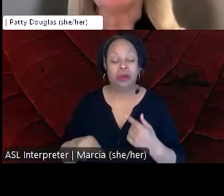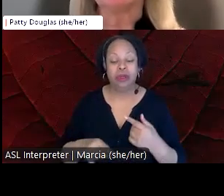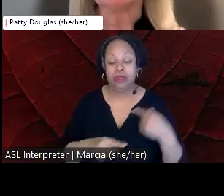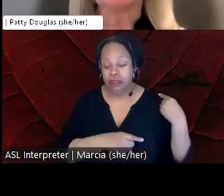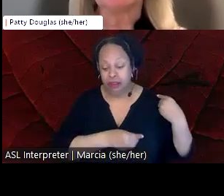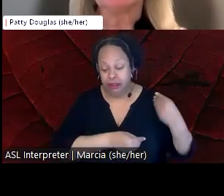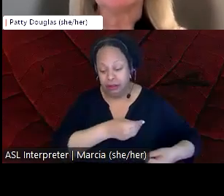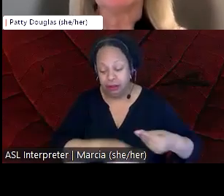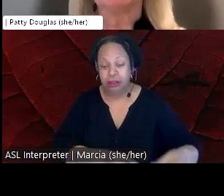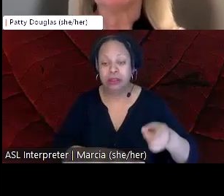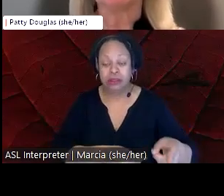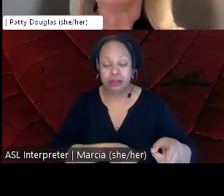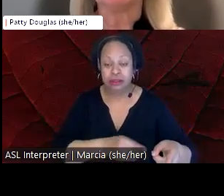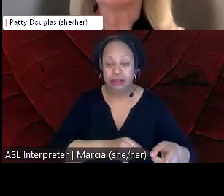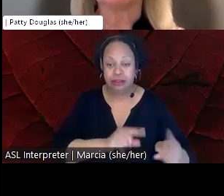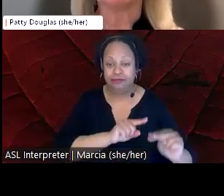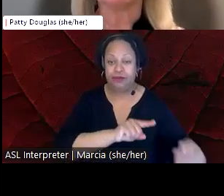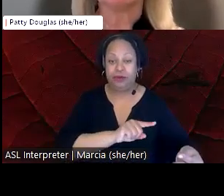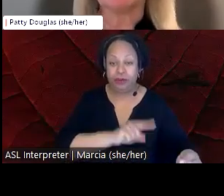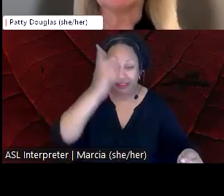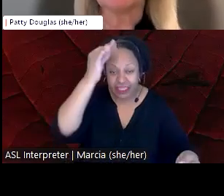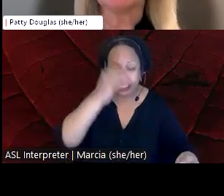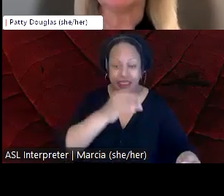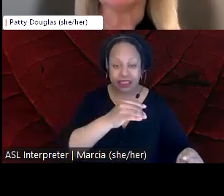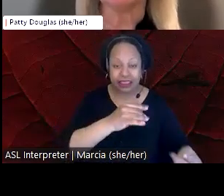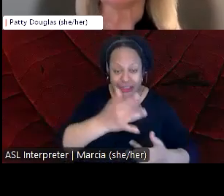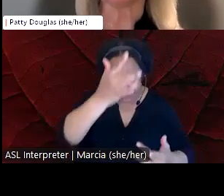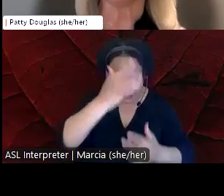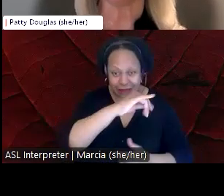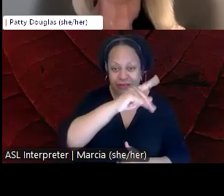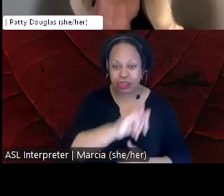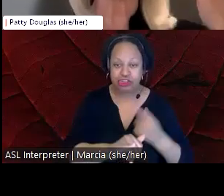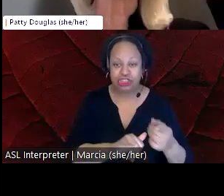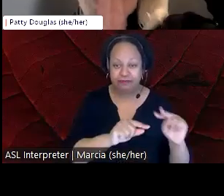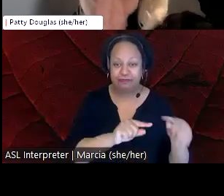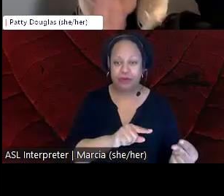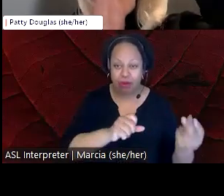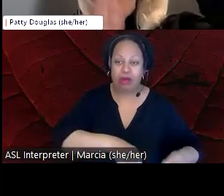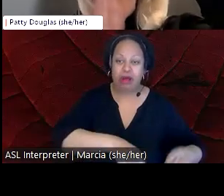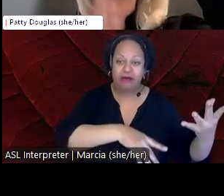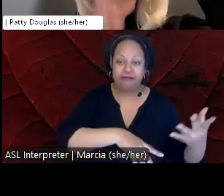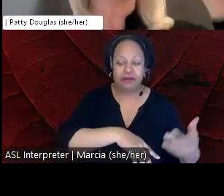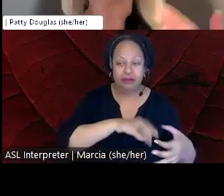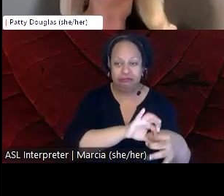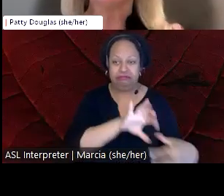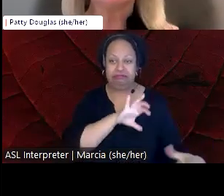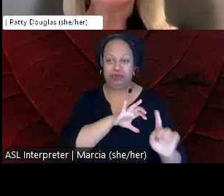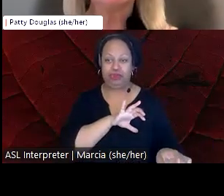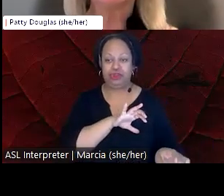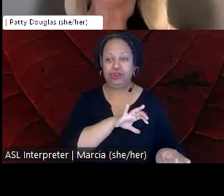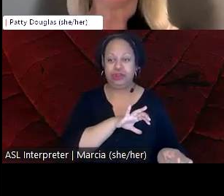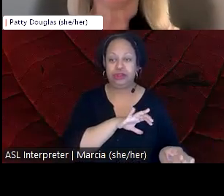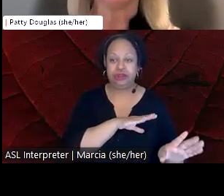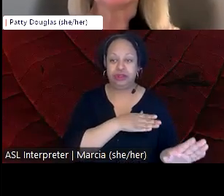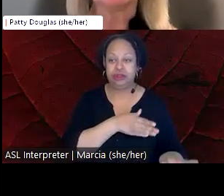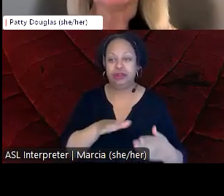normes dont nous avons hérité du paradigme de pathologie. Également, il faut s'écarter de cette façon occidentale